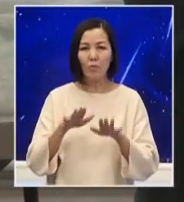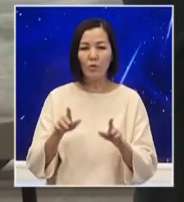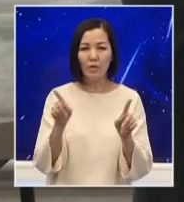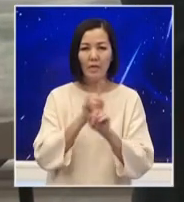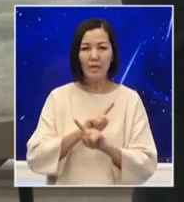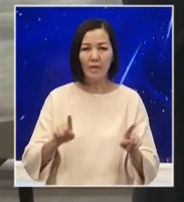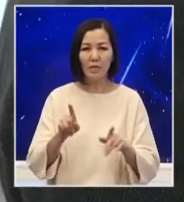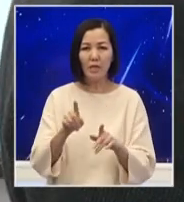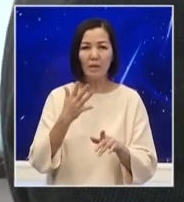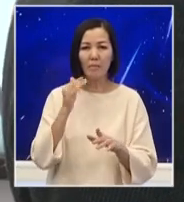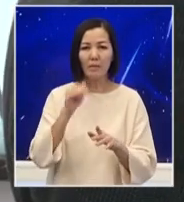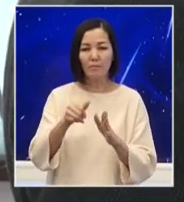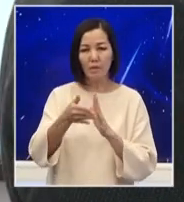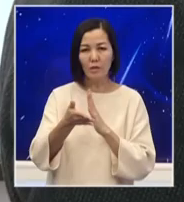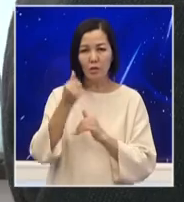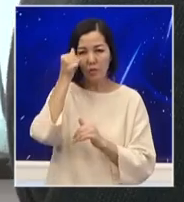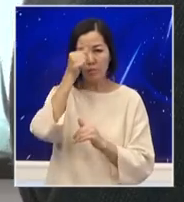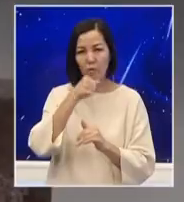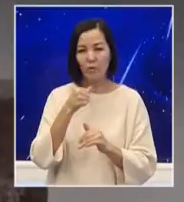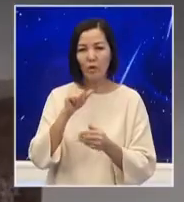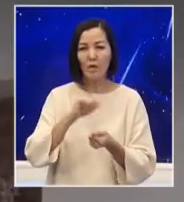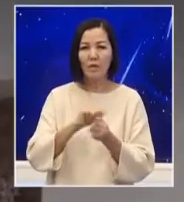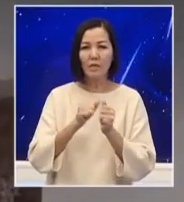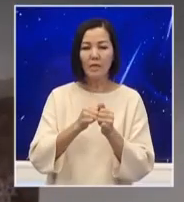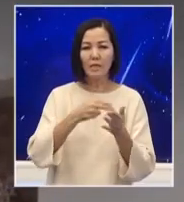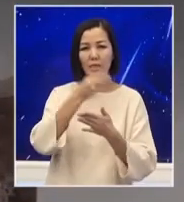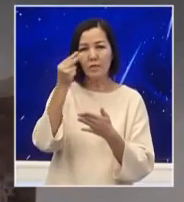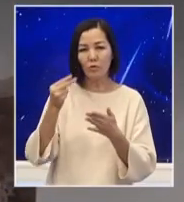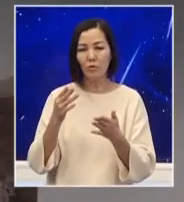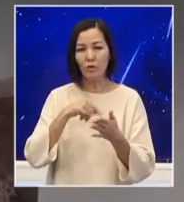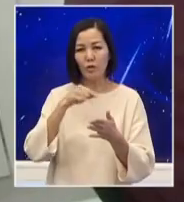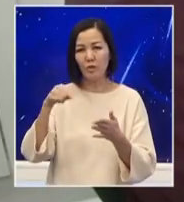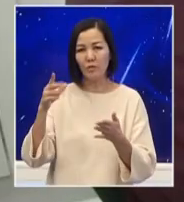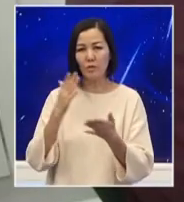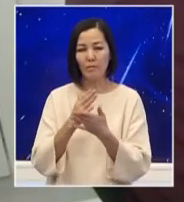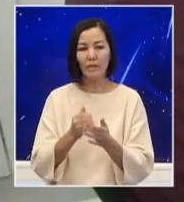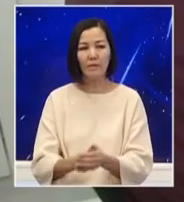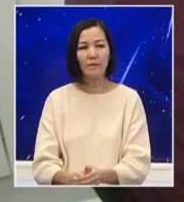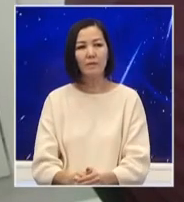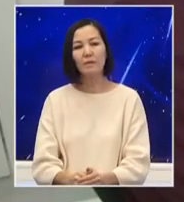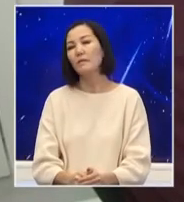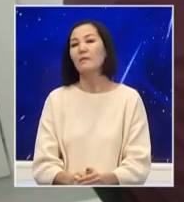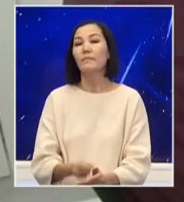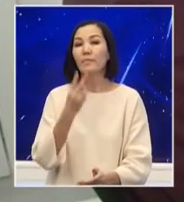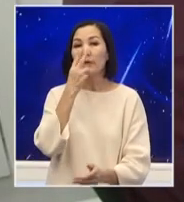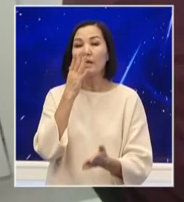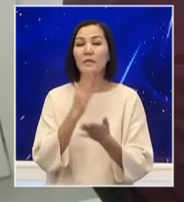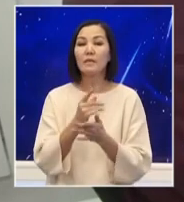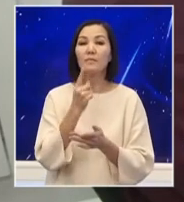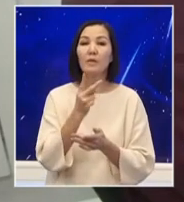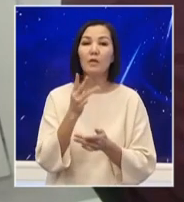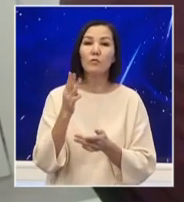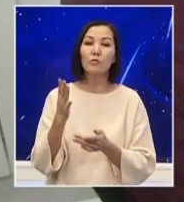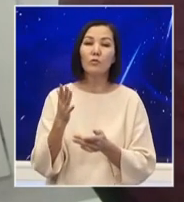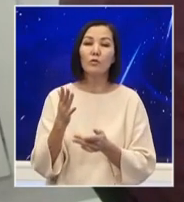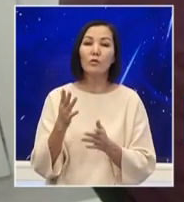ерекше. 5000 жыл бұрынғы бабалар ізі жартастар бетінде сайрап жатыр. Қарасаңыз, мұнда 1, 2, 3, 4,